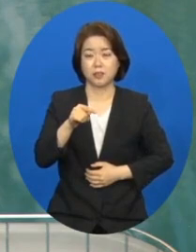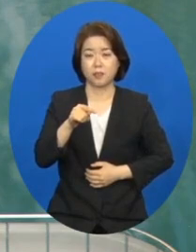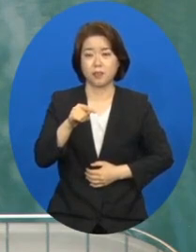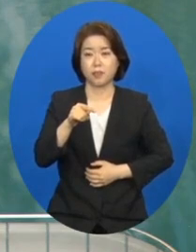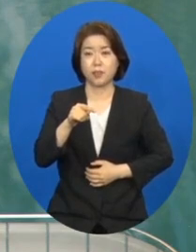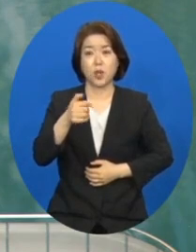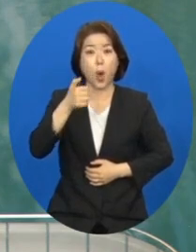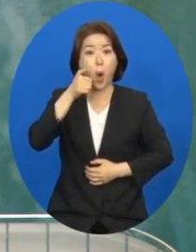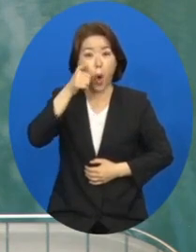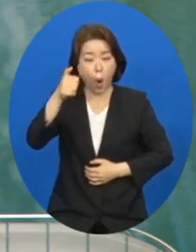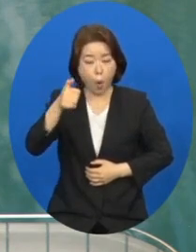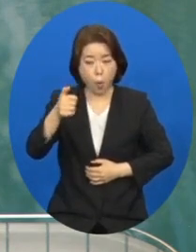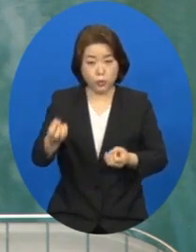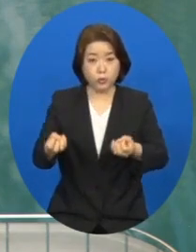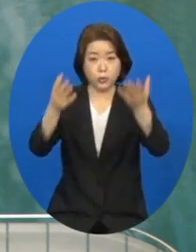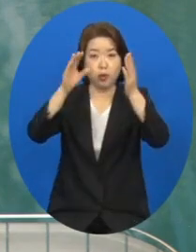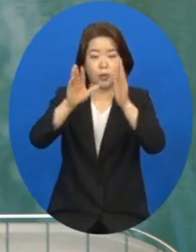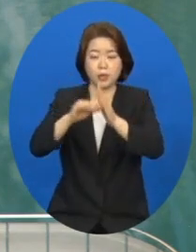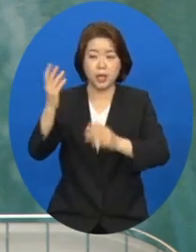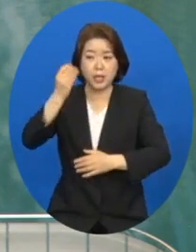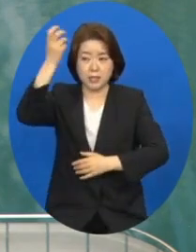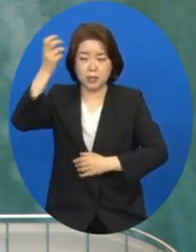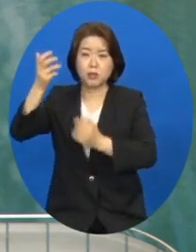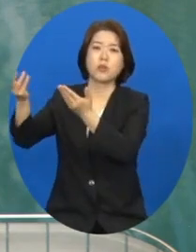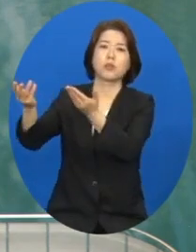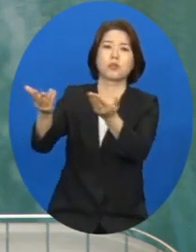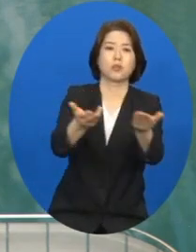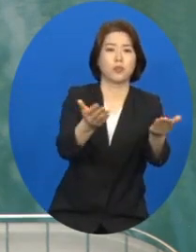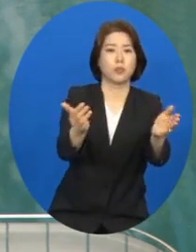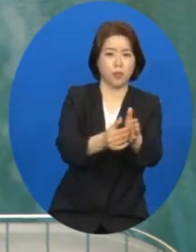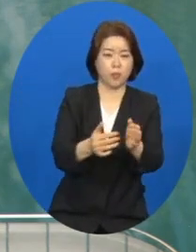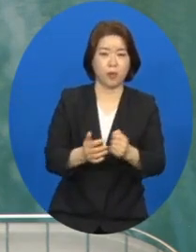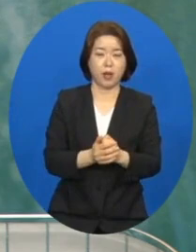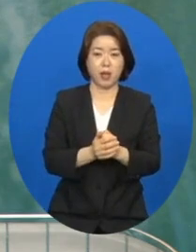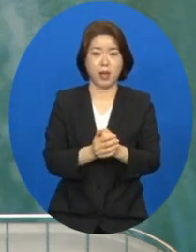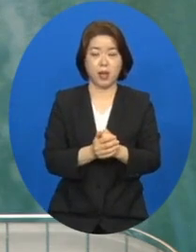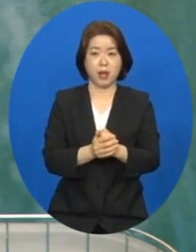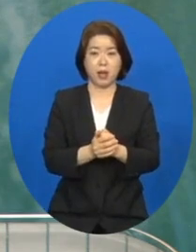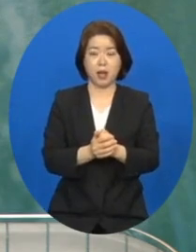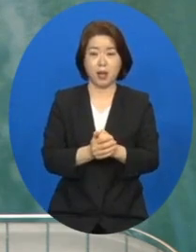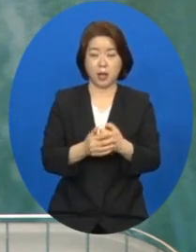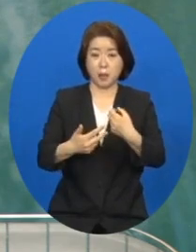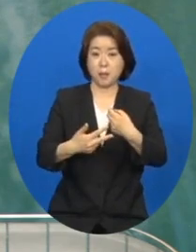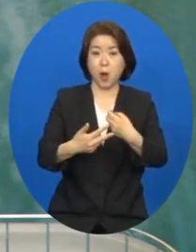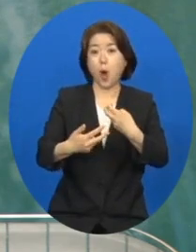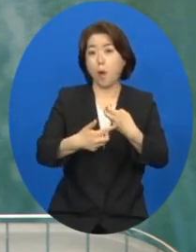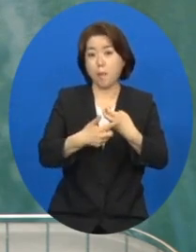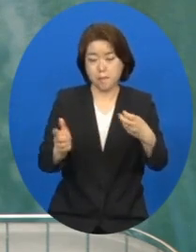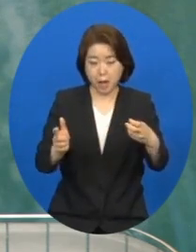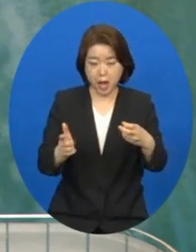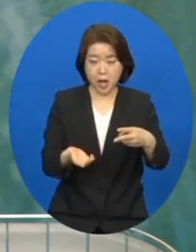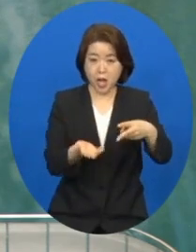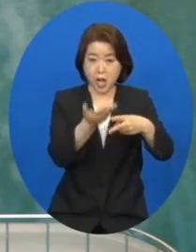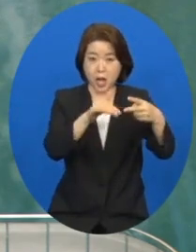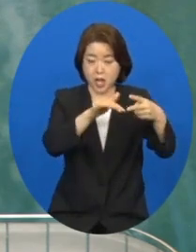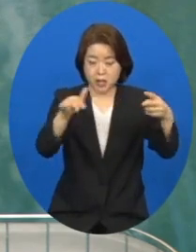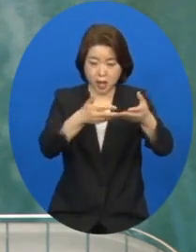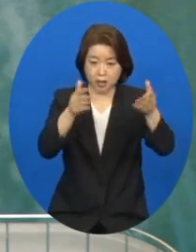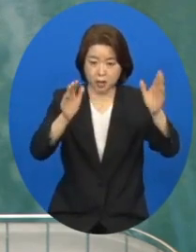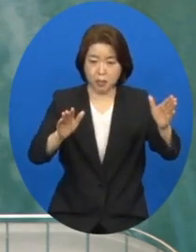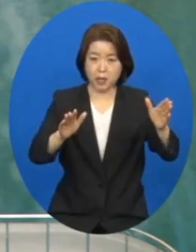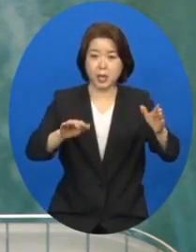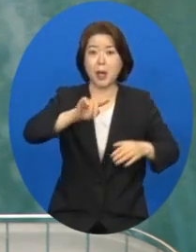오순절에 성령을 부으셨어요. 마가다락방의 120문도에게 성령이